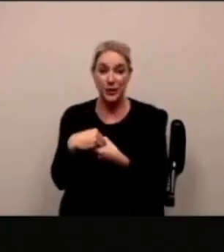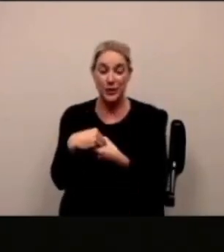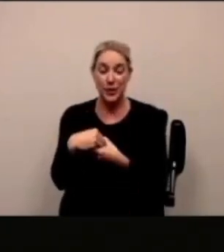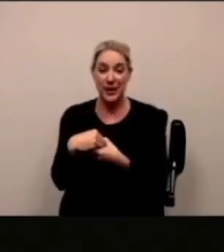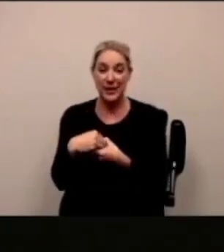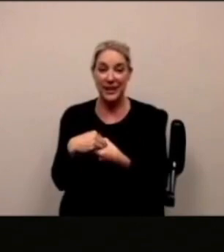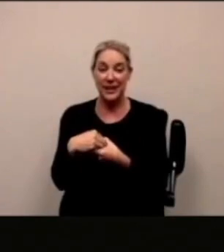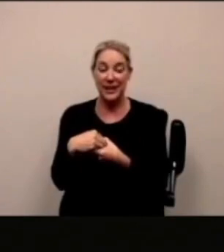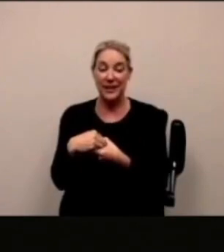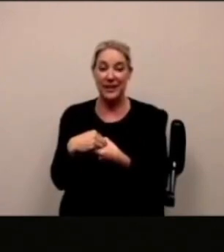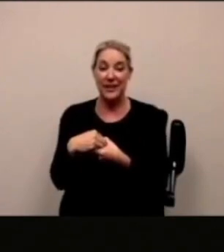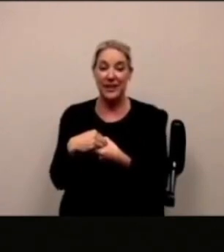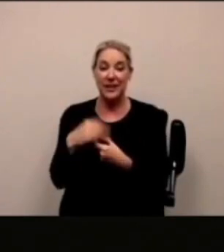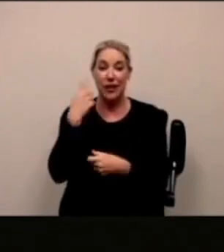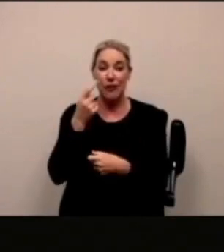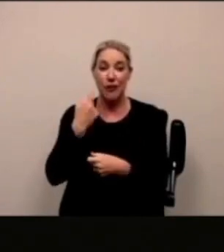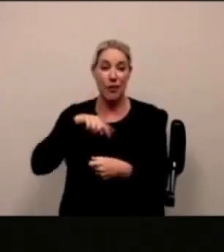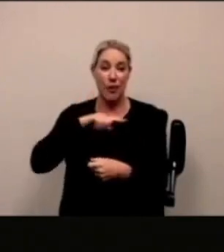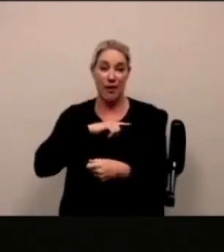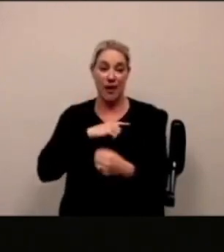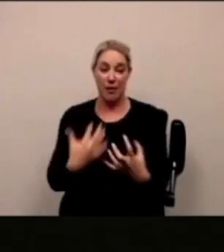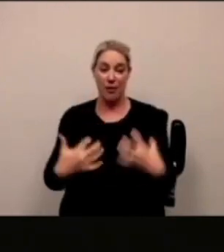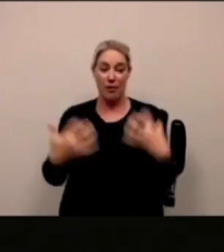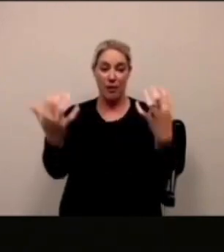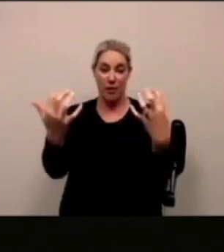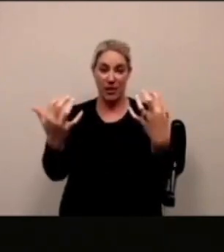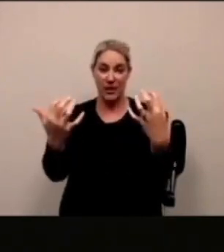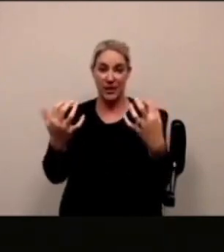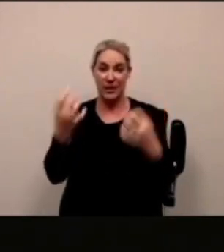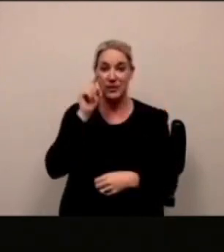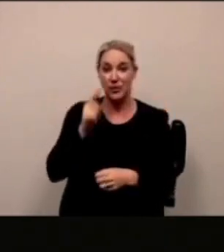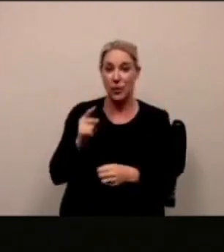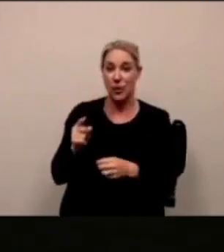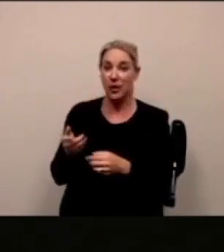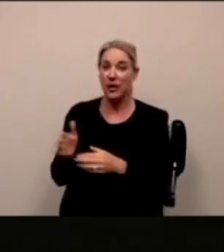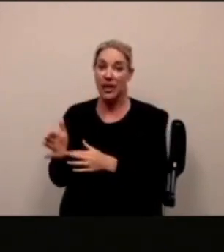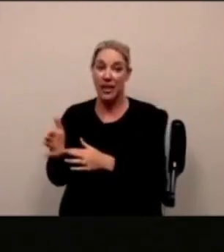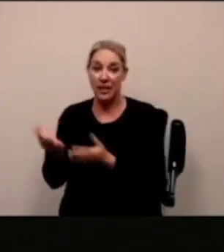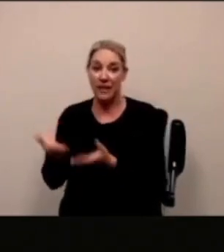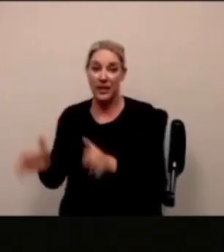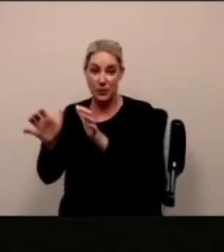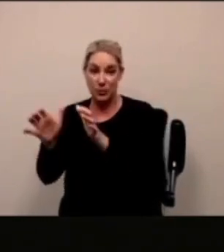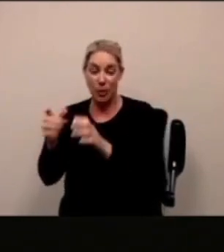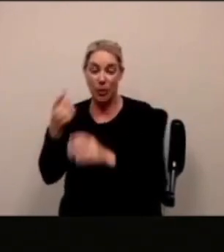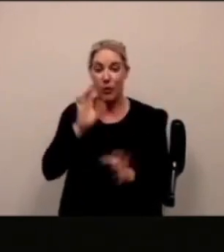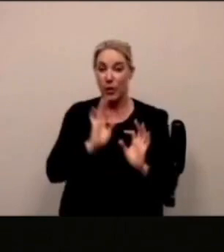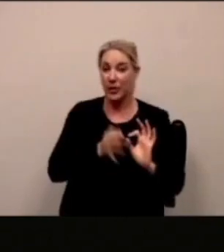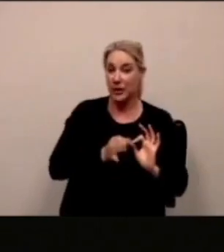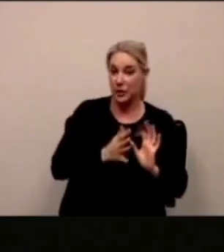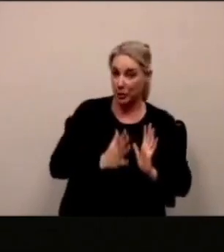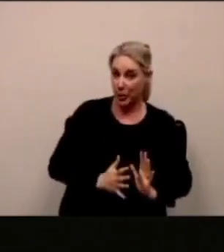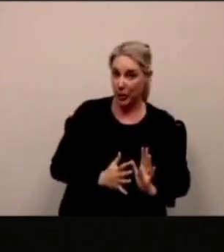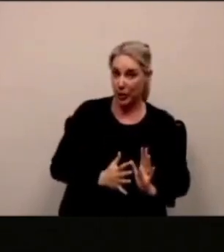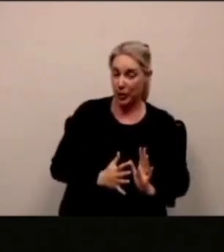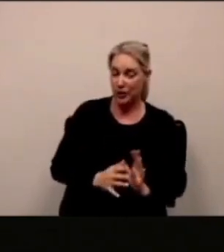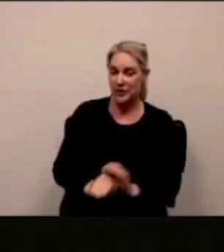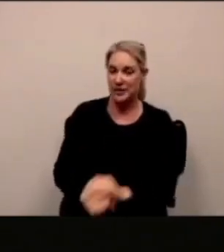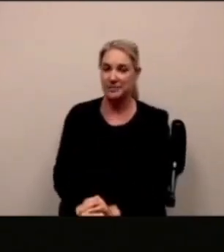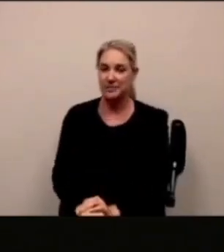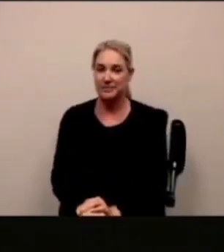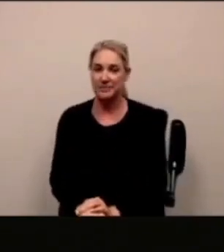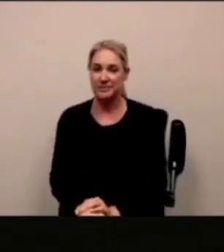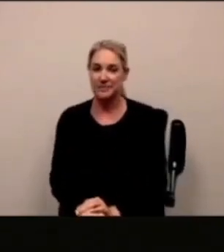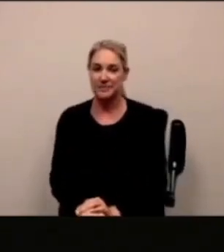風なと文字変換についてはと色々紹介しましたお時間はどうでしょうか